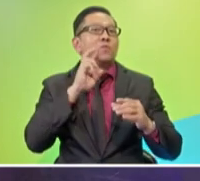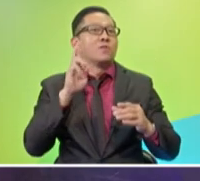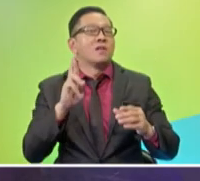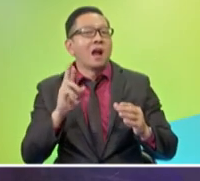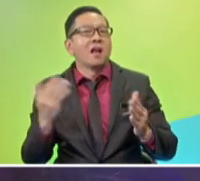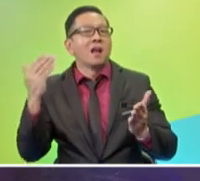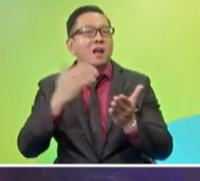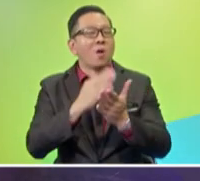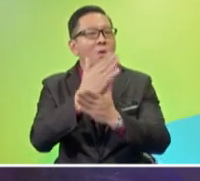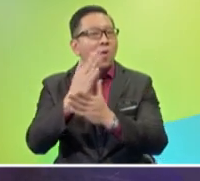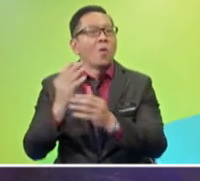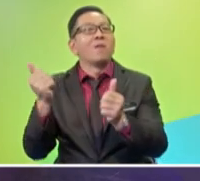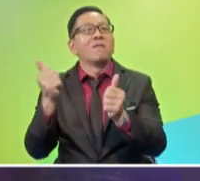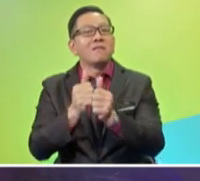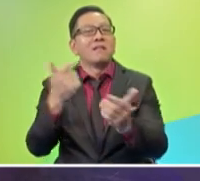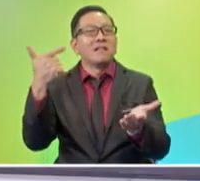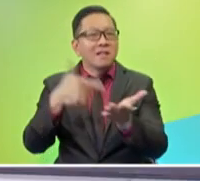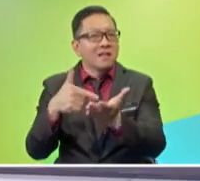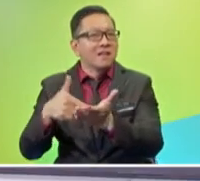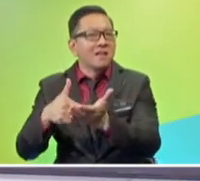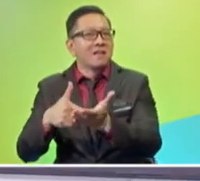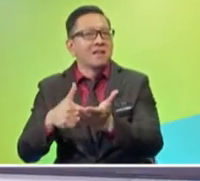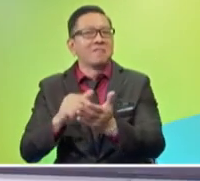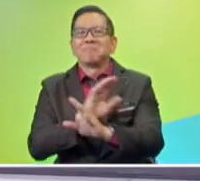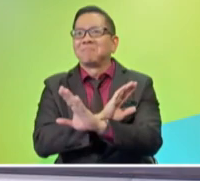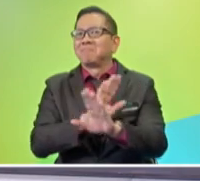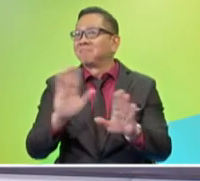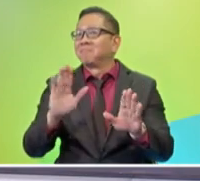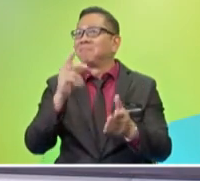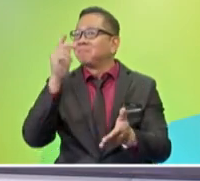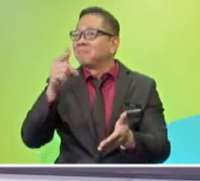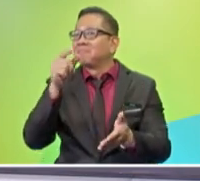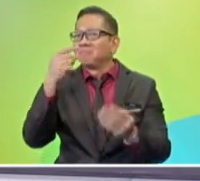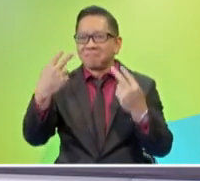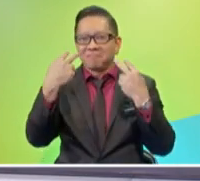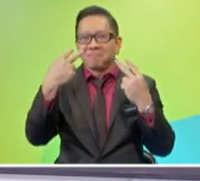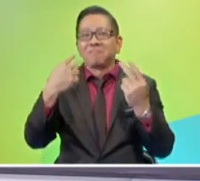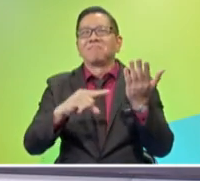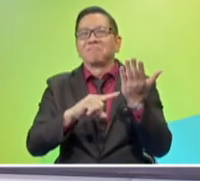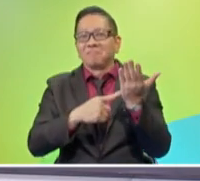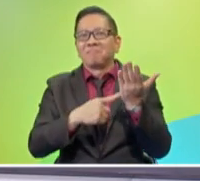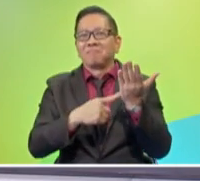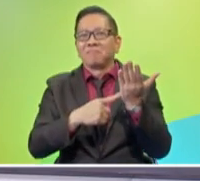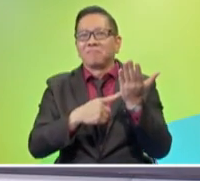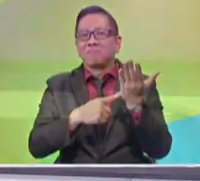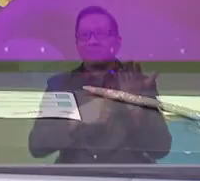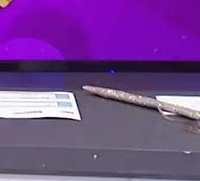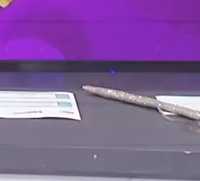banyak aktiviti yang menarik untuk adik-adik. Jadi jangan ke mana-mana, kita berhenti berehat seketika. Kita kembali selepas ini.